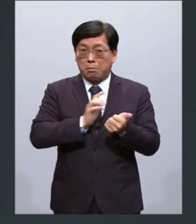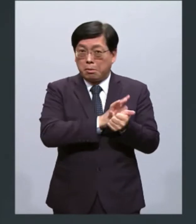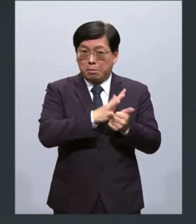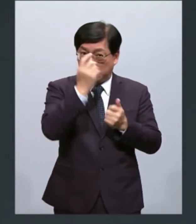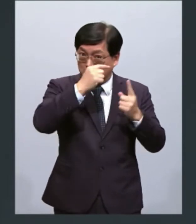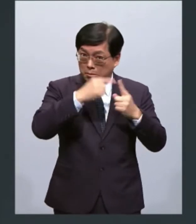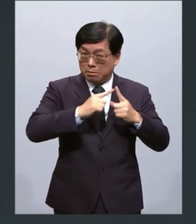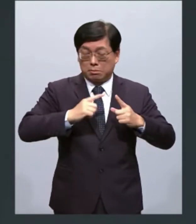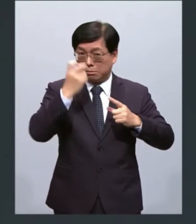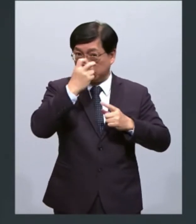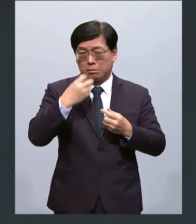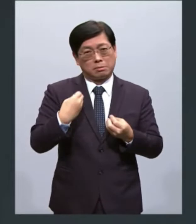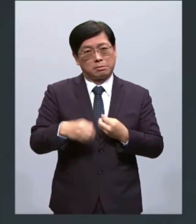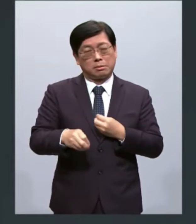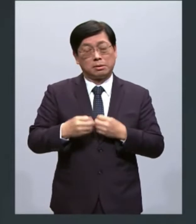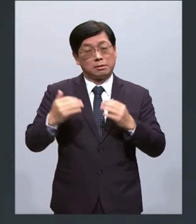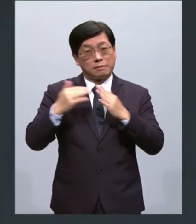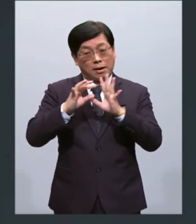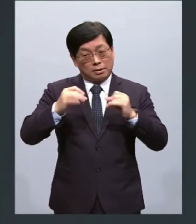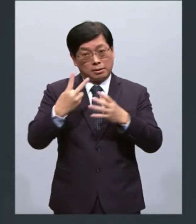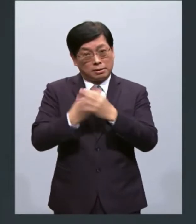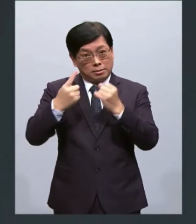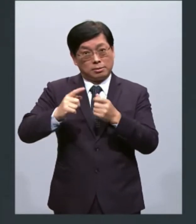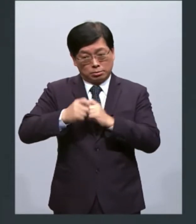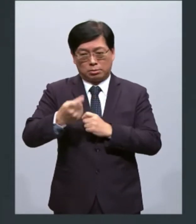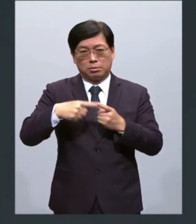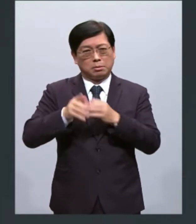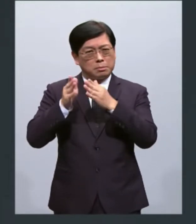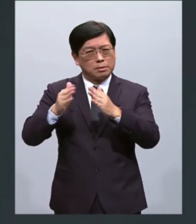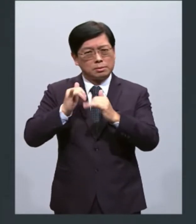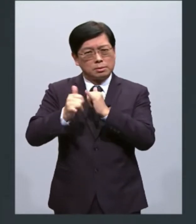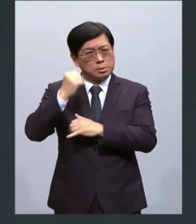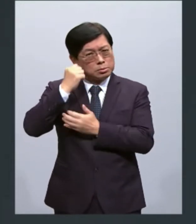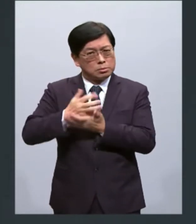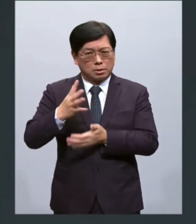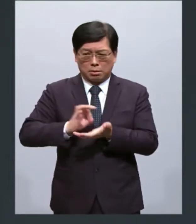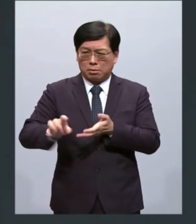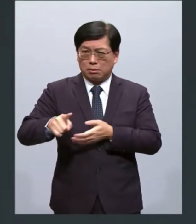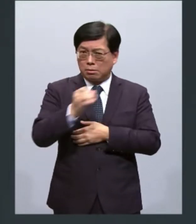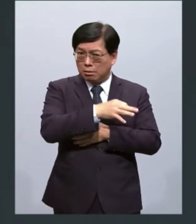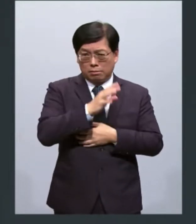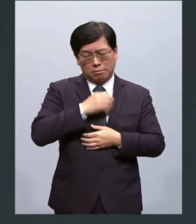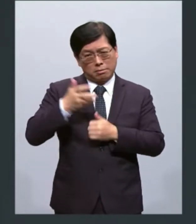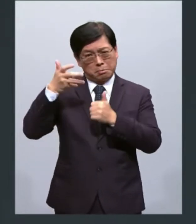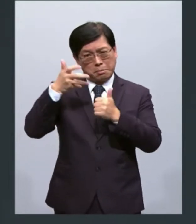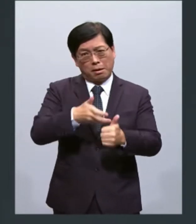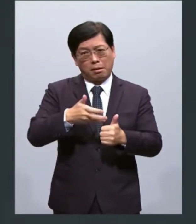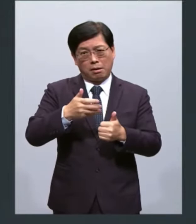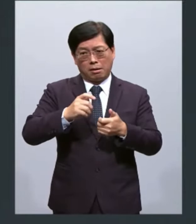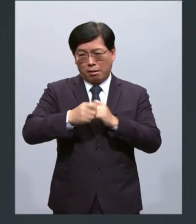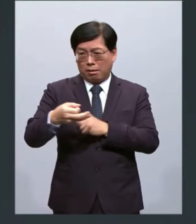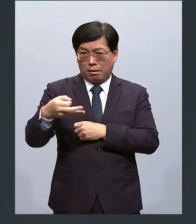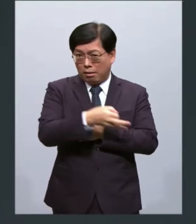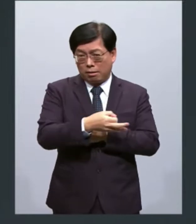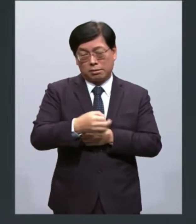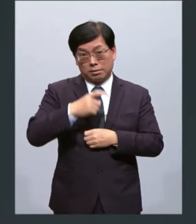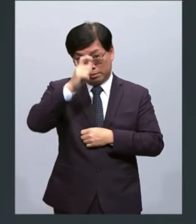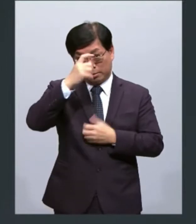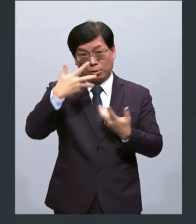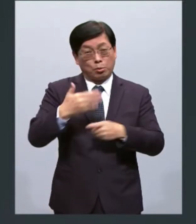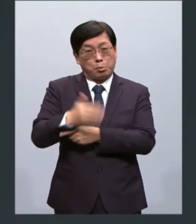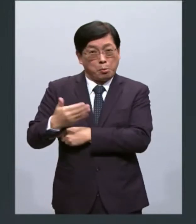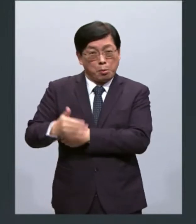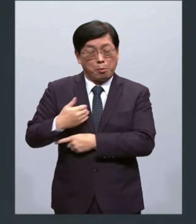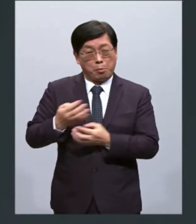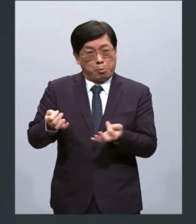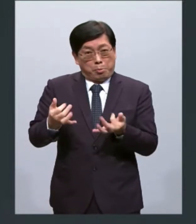照吗？房地合一税应当是用在社会住宅，怎么用在这里？遗赠税这更奇怪，难道你希望今年多死几